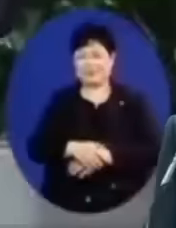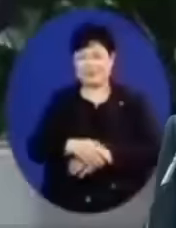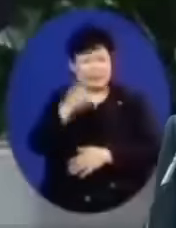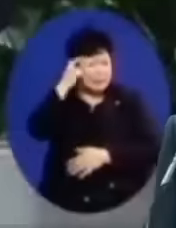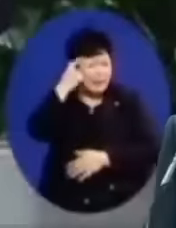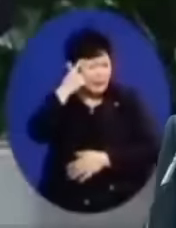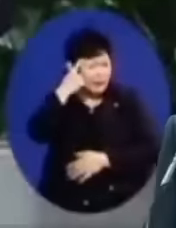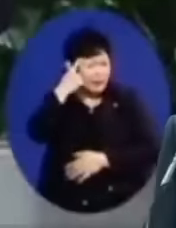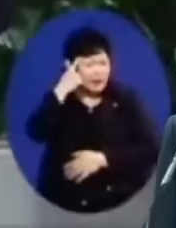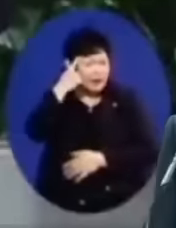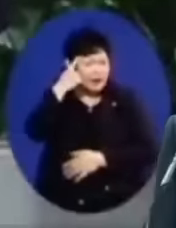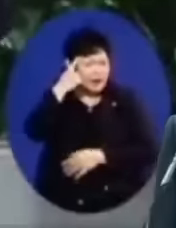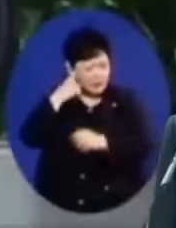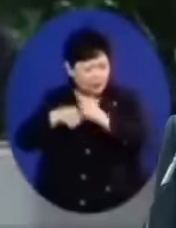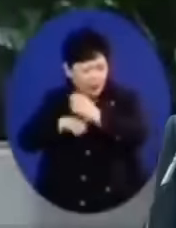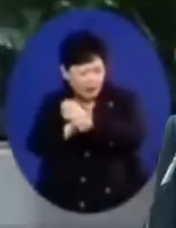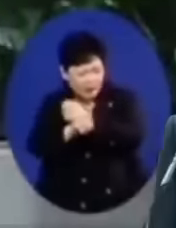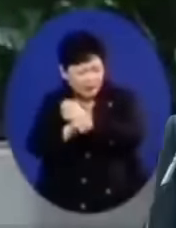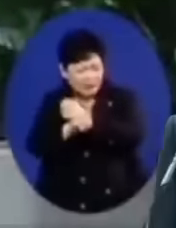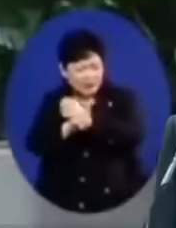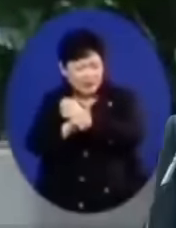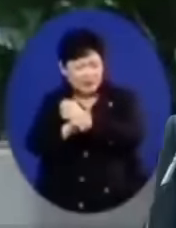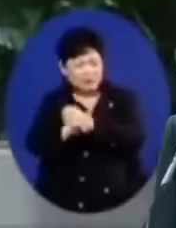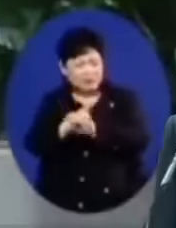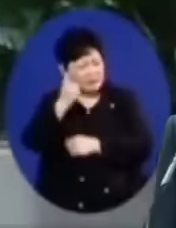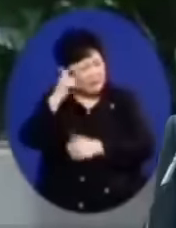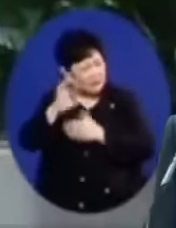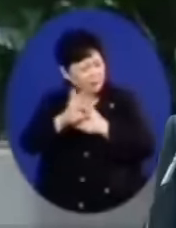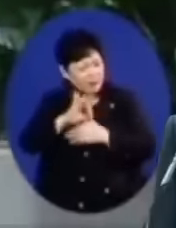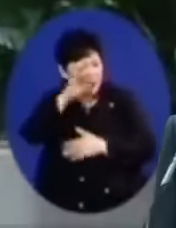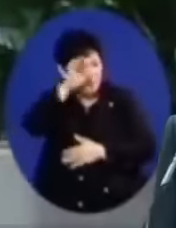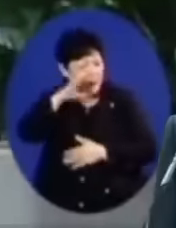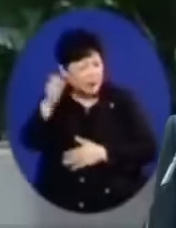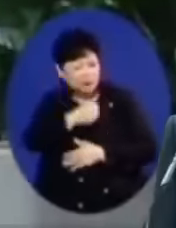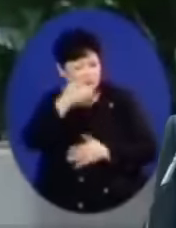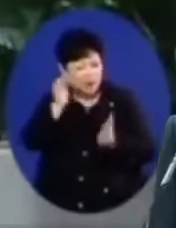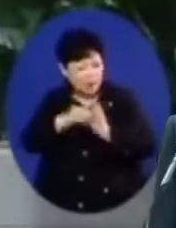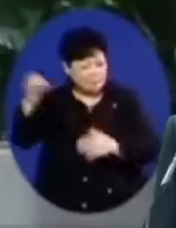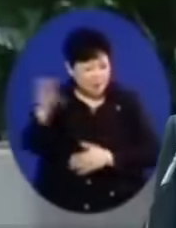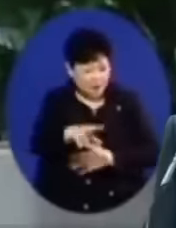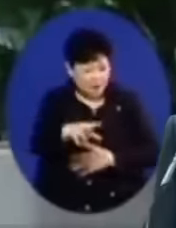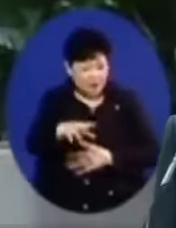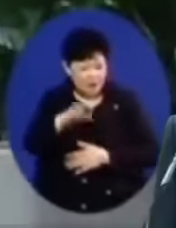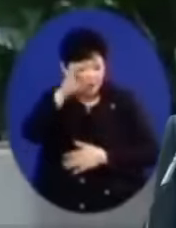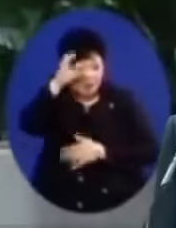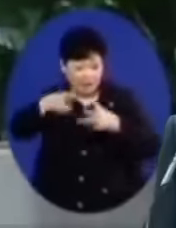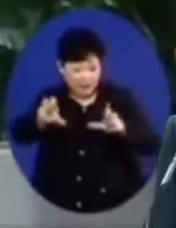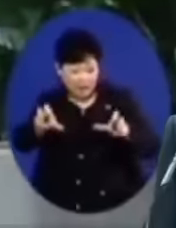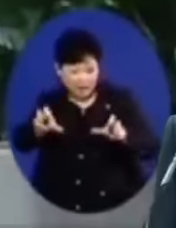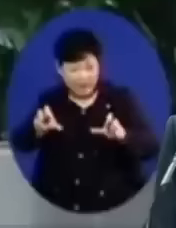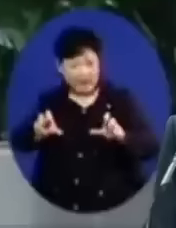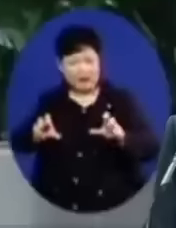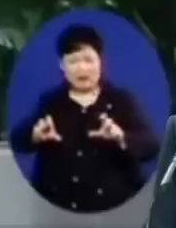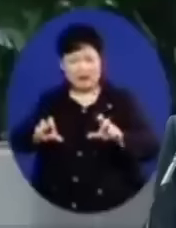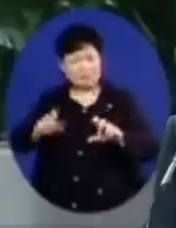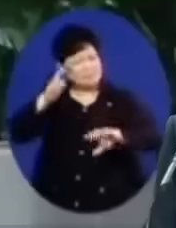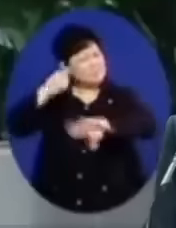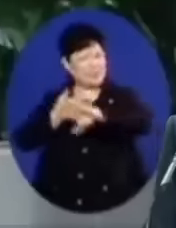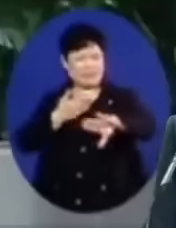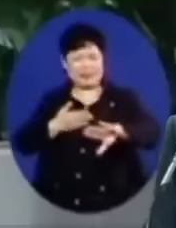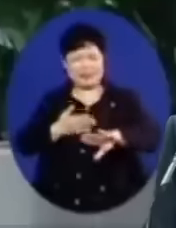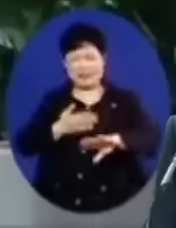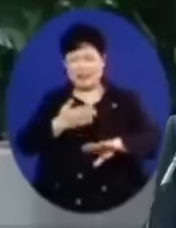이성적으로 생각하고 과학적으로 생각하면 계란으로 바위를 치면 계란이 깨진다는 것은 이성적이고 과학적이고 경험적인